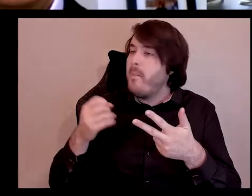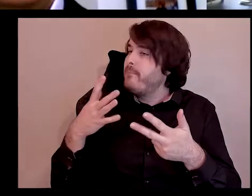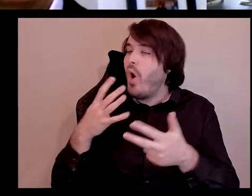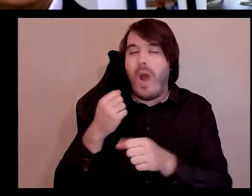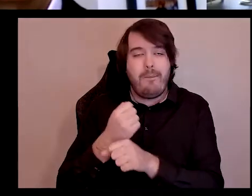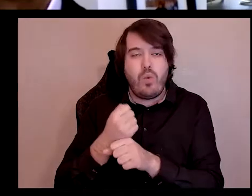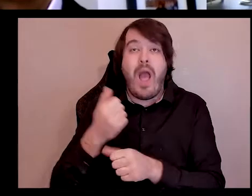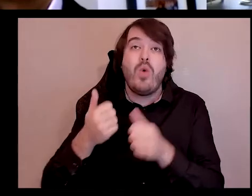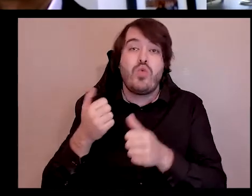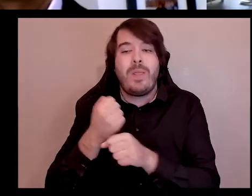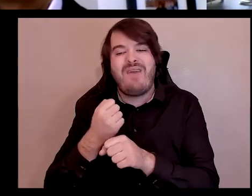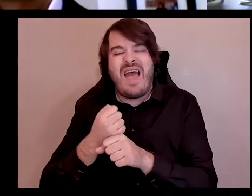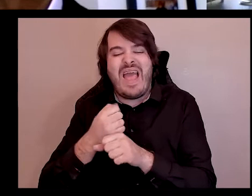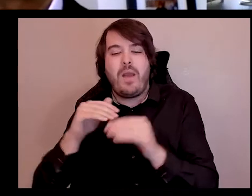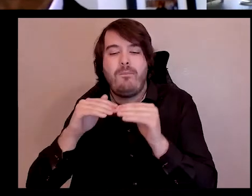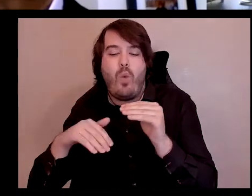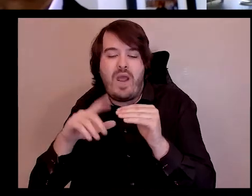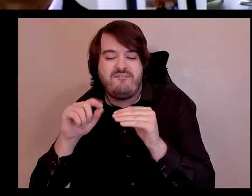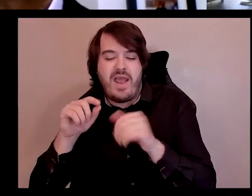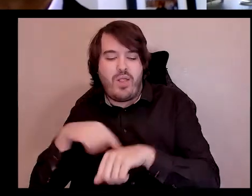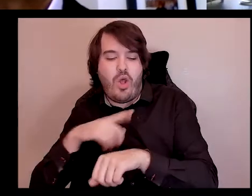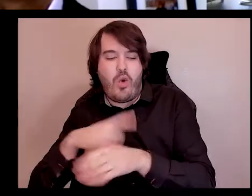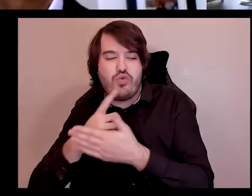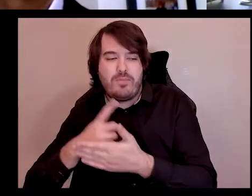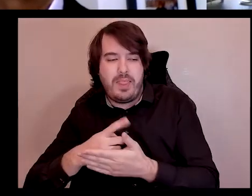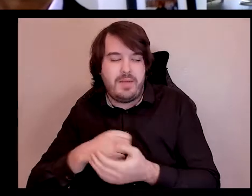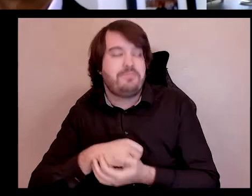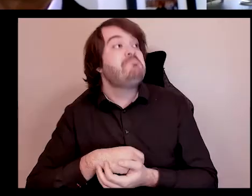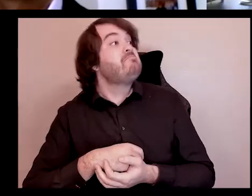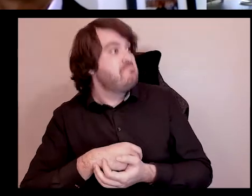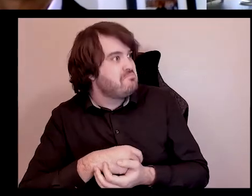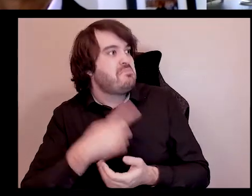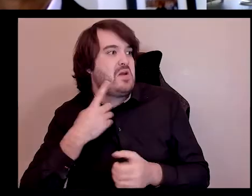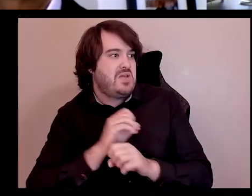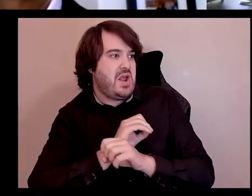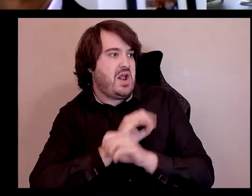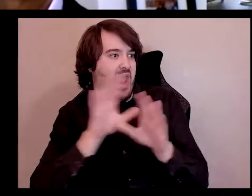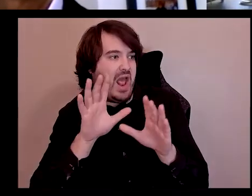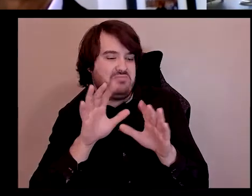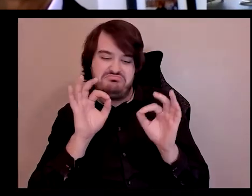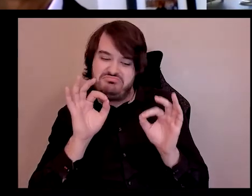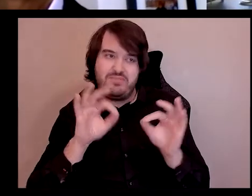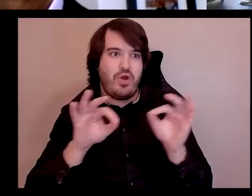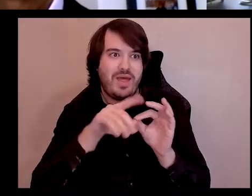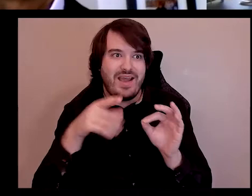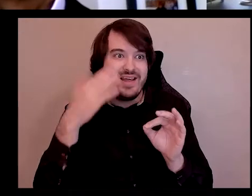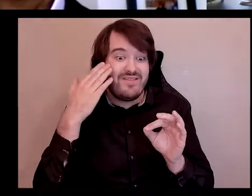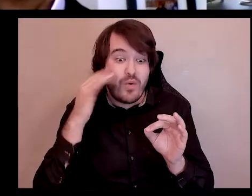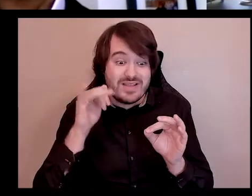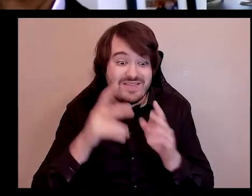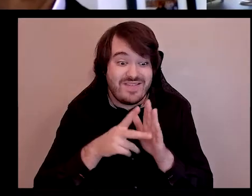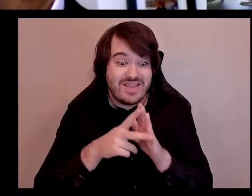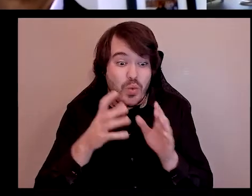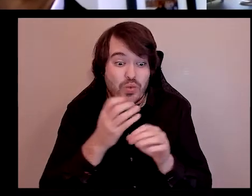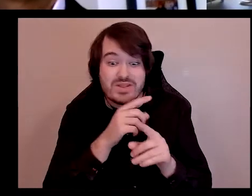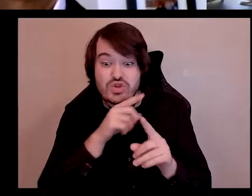conditions. Lavalois, plus de 40 ans et sans emploi ou maximum 20 heures par semaine. Bon, alors je pense que c'est assez clair. Et